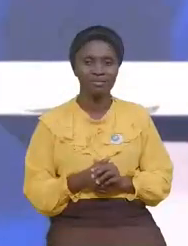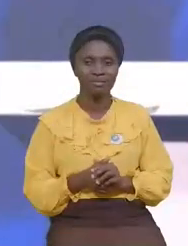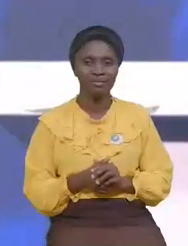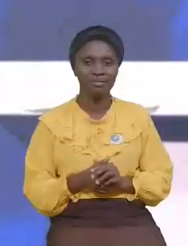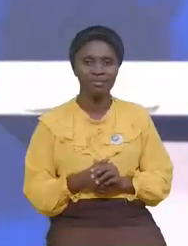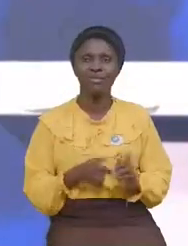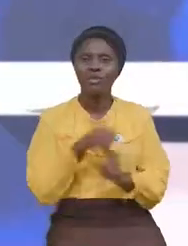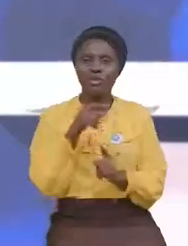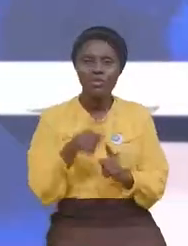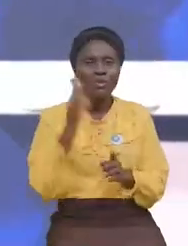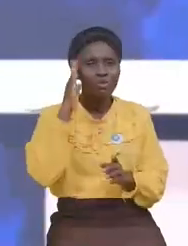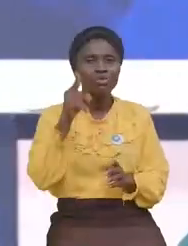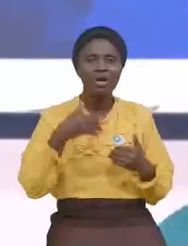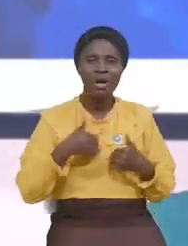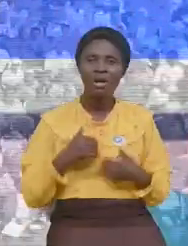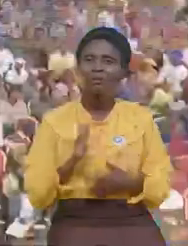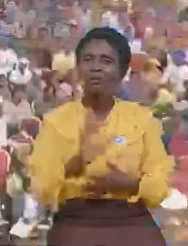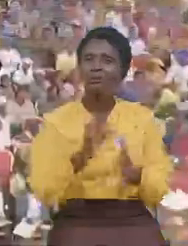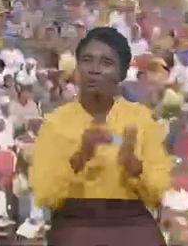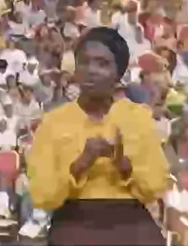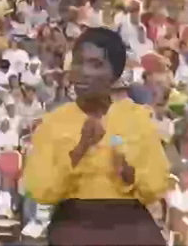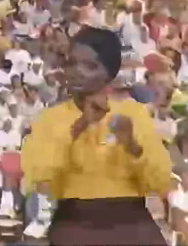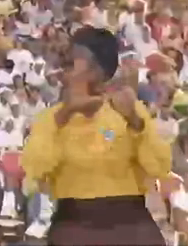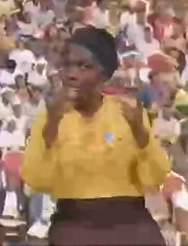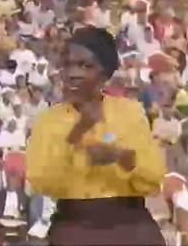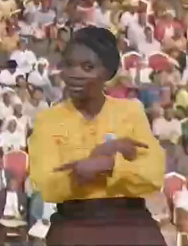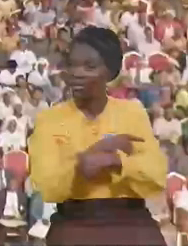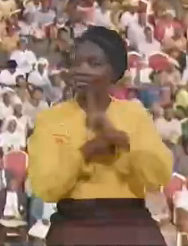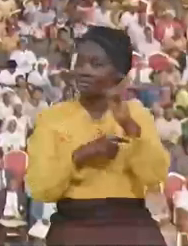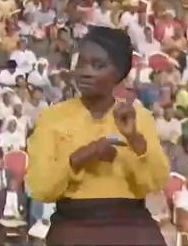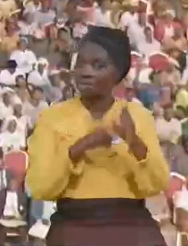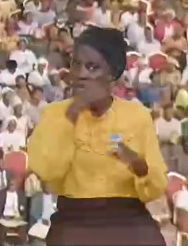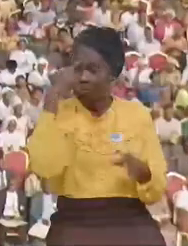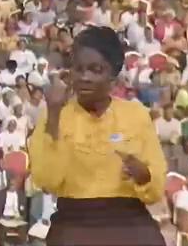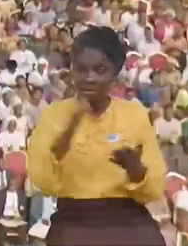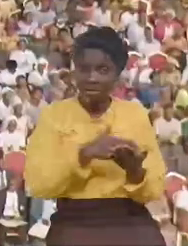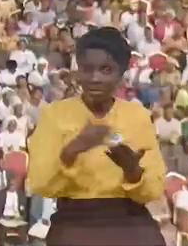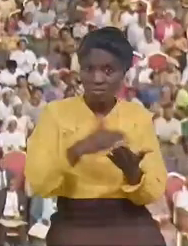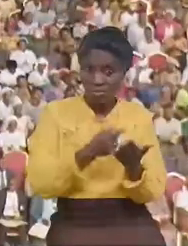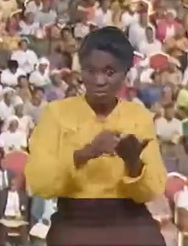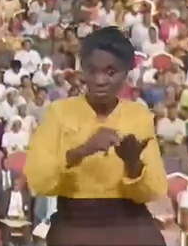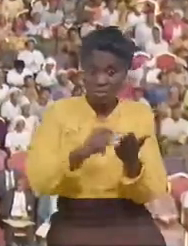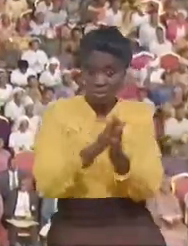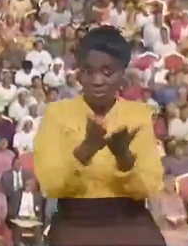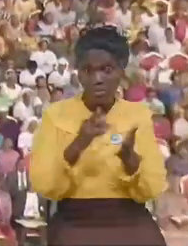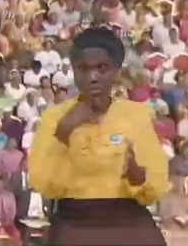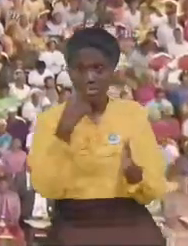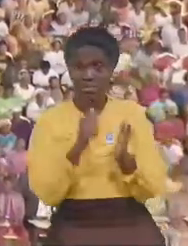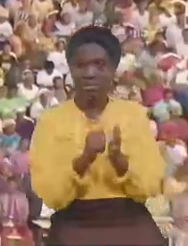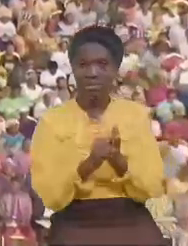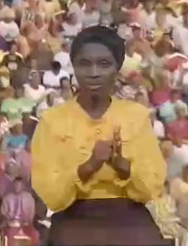Quand est-ce que tu auras ta meilleure vie? Ton jour glorieux.